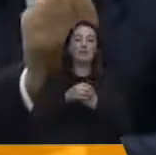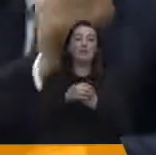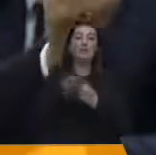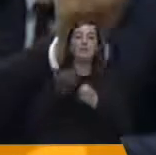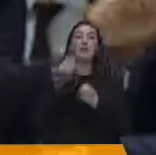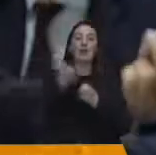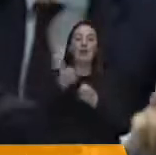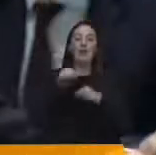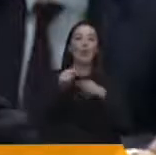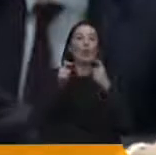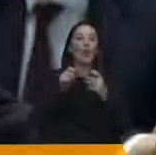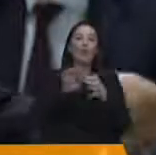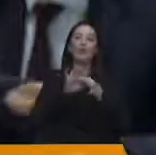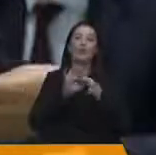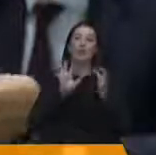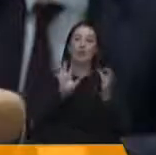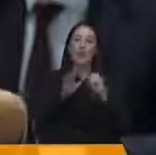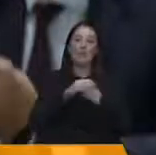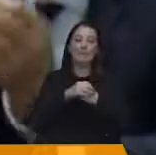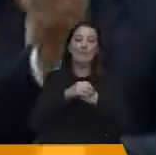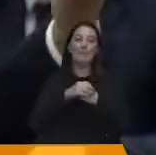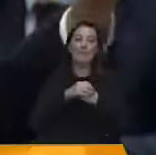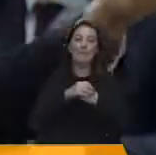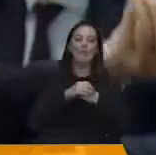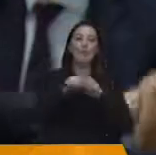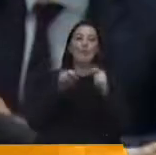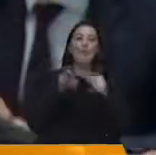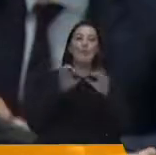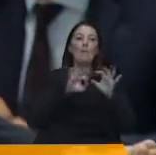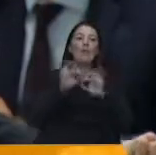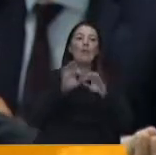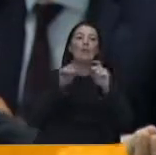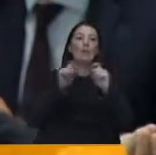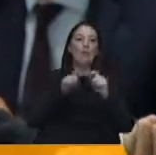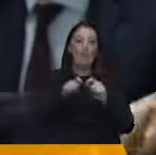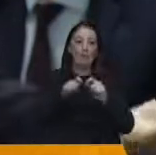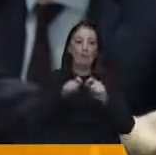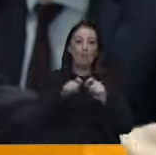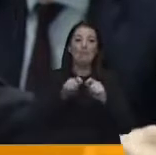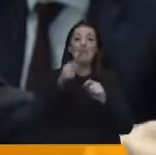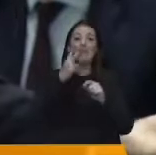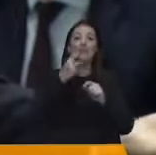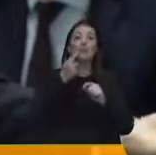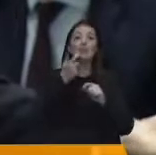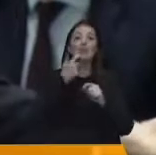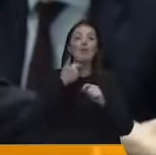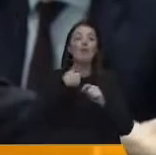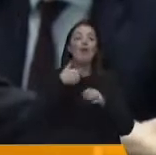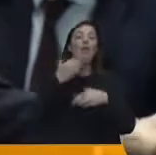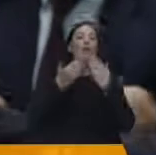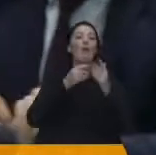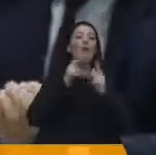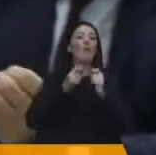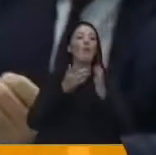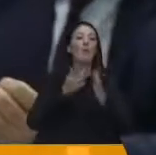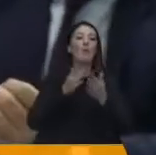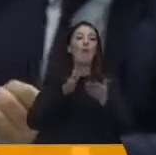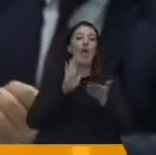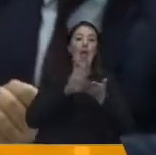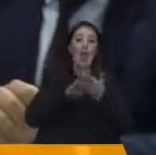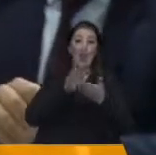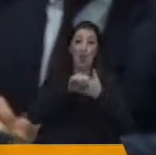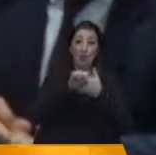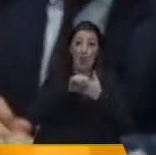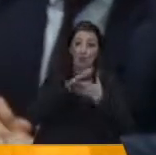Gelin burayı çözelim. Bu planları yapalım. 2,5 yıldır söylüyoruz. Elinizi tutan mı